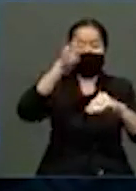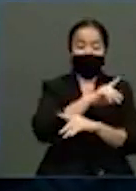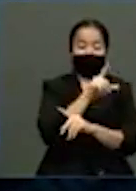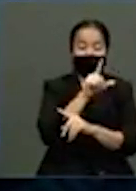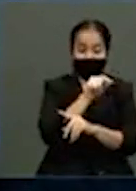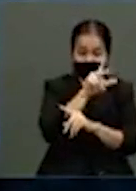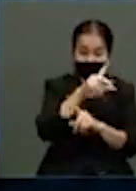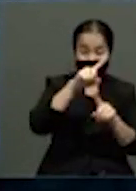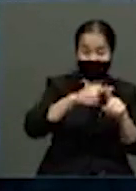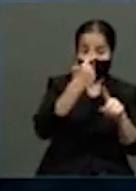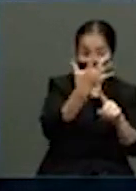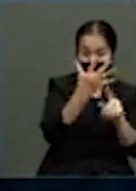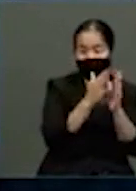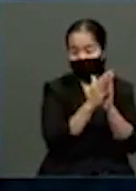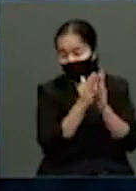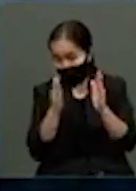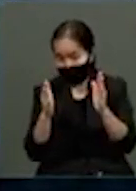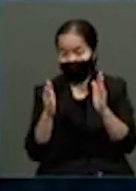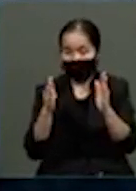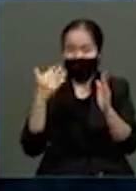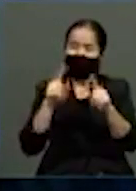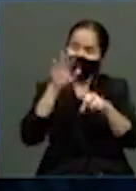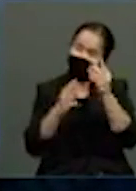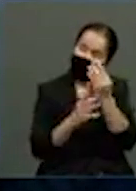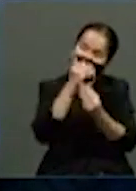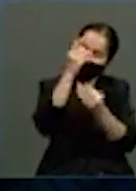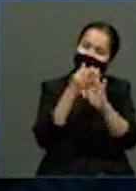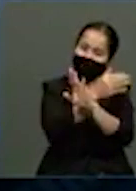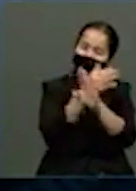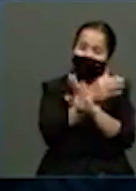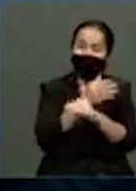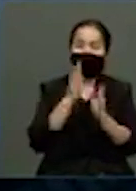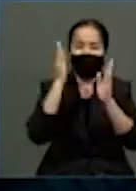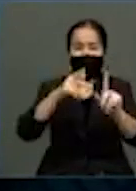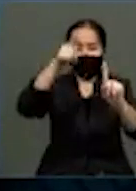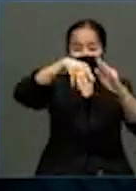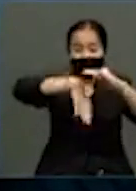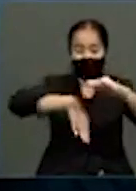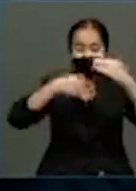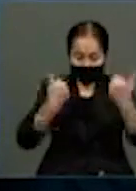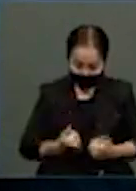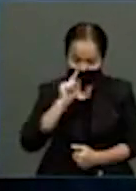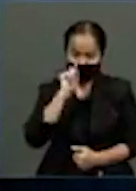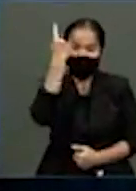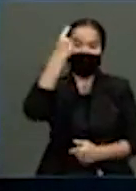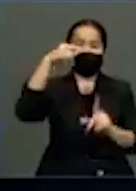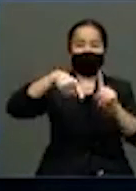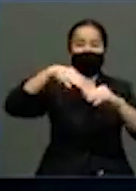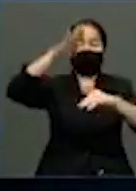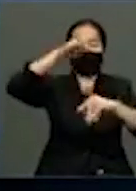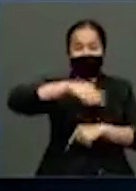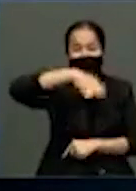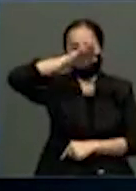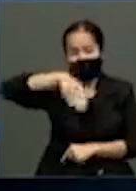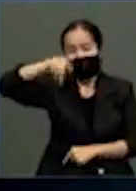ภามาเนี่ยนะครับตั้งแต่ประมาณสัปดาห์ที่ผ่านมาเนี่ยไม่ถึงพันวันนี้ไปแตะที่พันอีกรอบหนึ่งก็ขึ้นลงๆอย่างนี้นะ